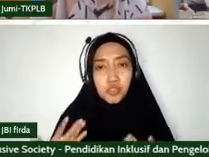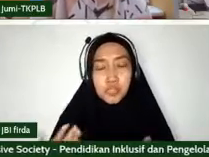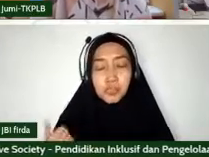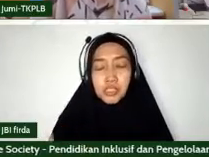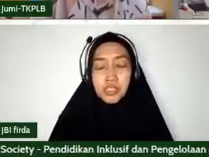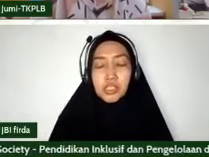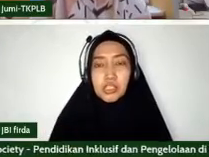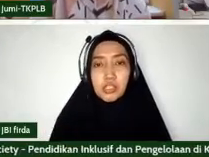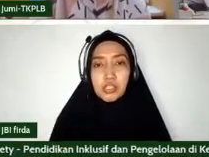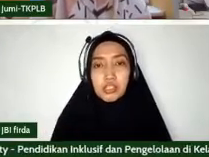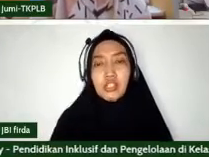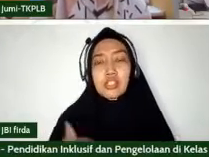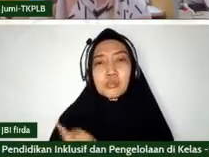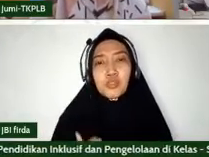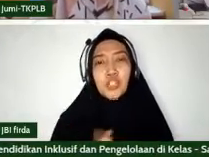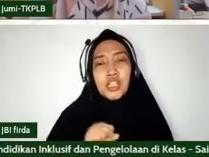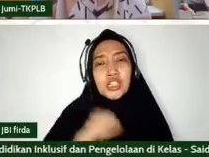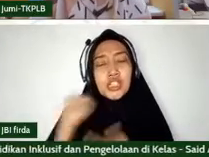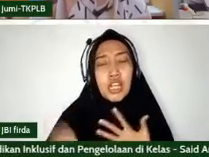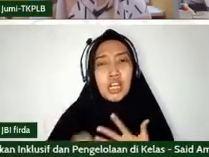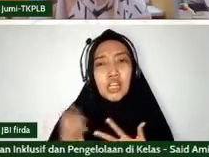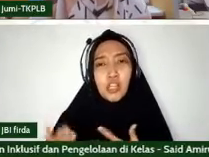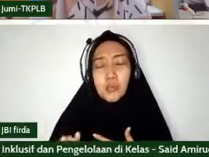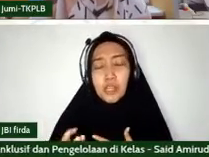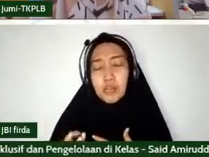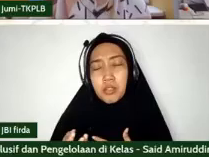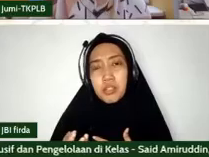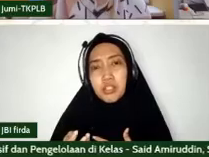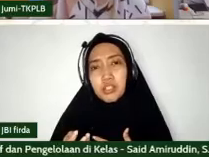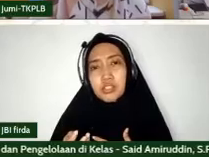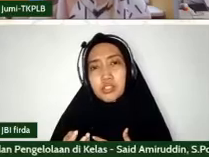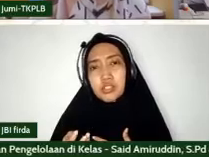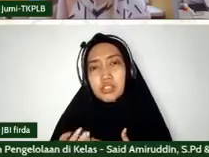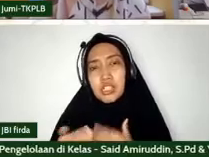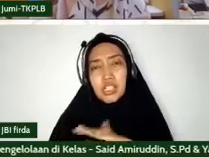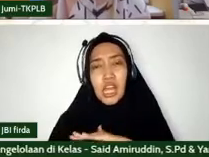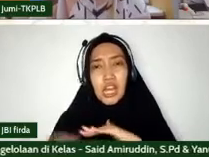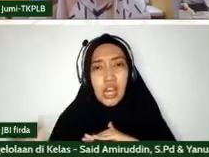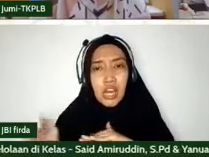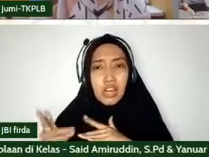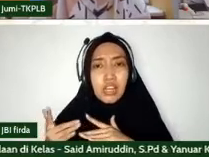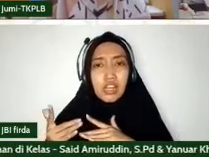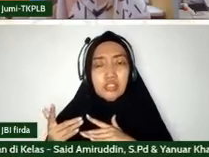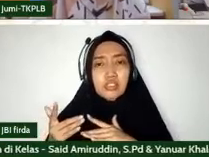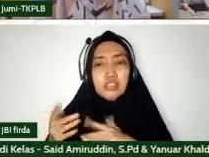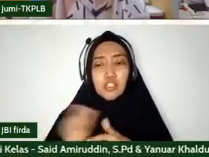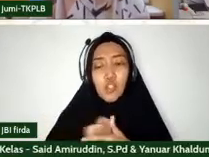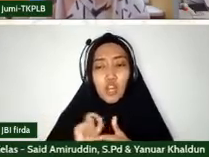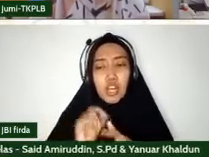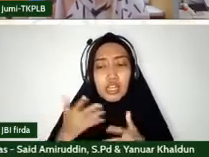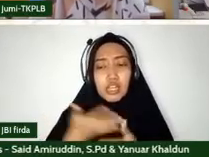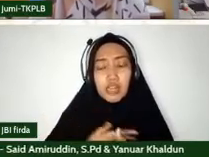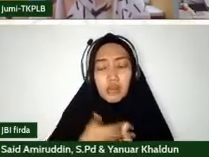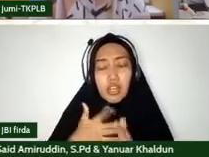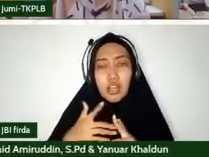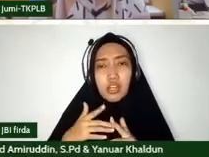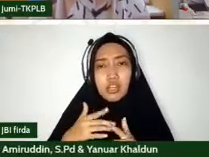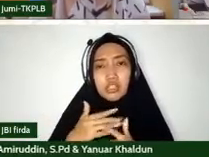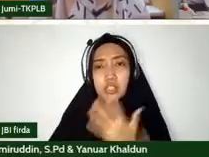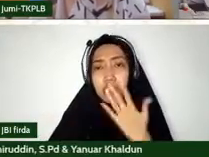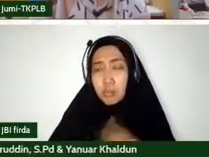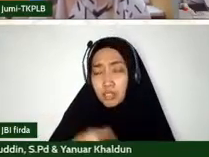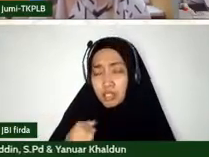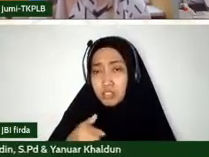Nah, ada nggak sih sebenarnya persyaratan atau minimum standar gitu bahwa sekolah bisa menerima